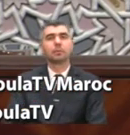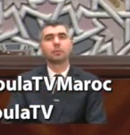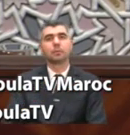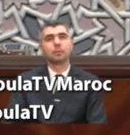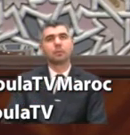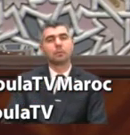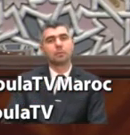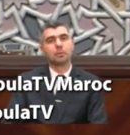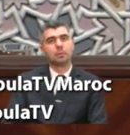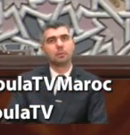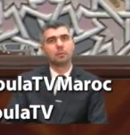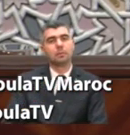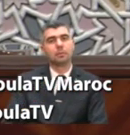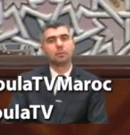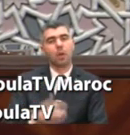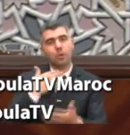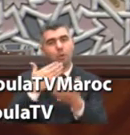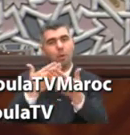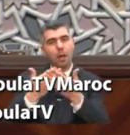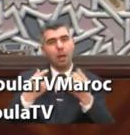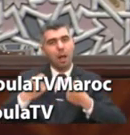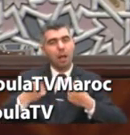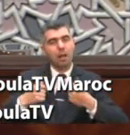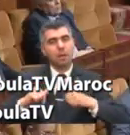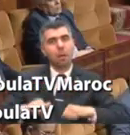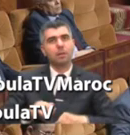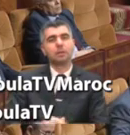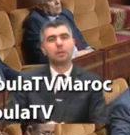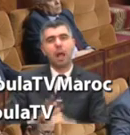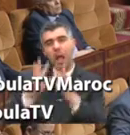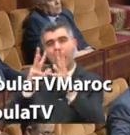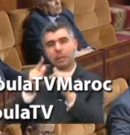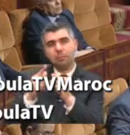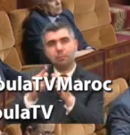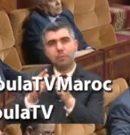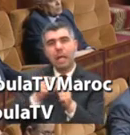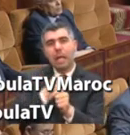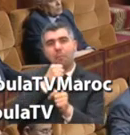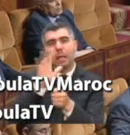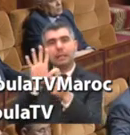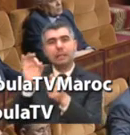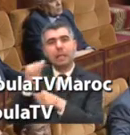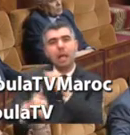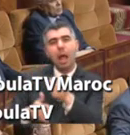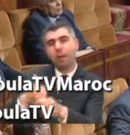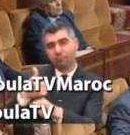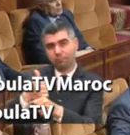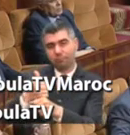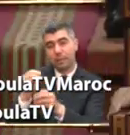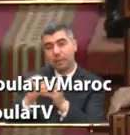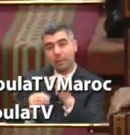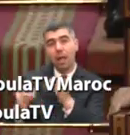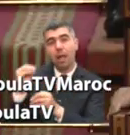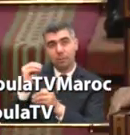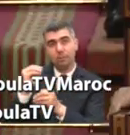نائب محترم. شكرا سيد رئيس. سيدة الوزيرة، عدد المسنين تزداد كل سنة. اليوم كاين